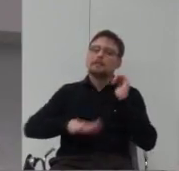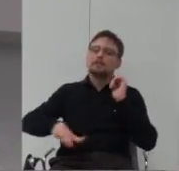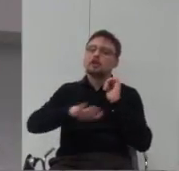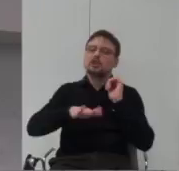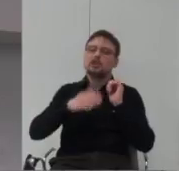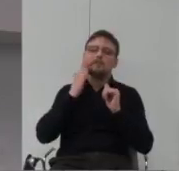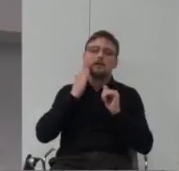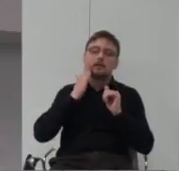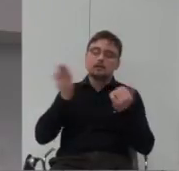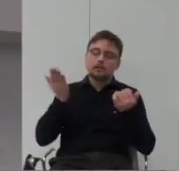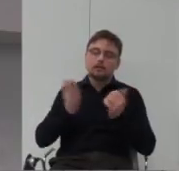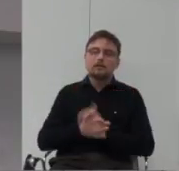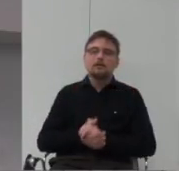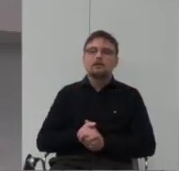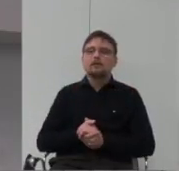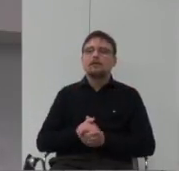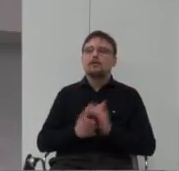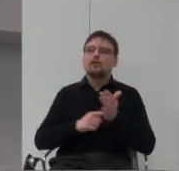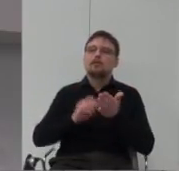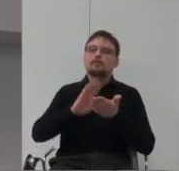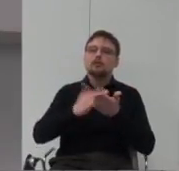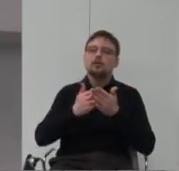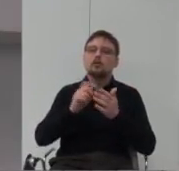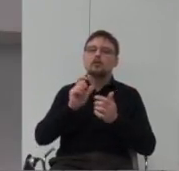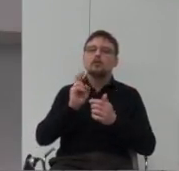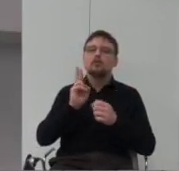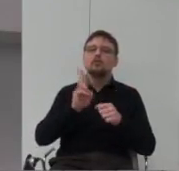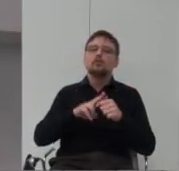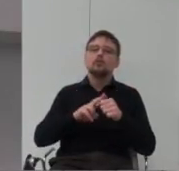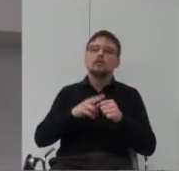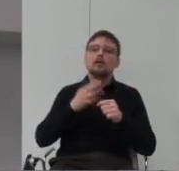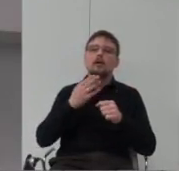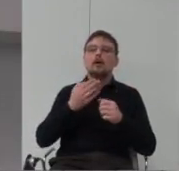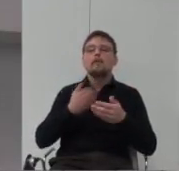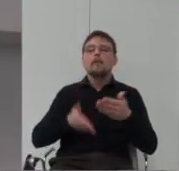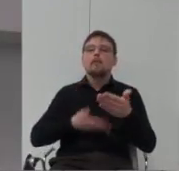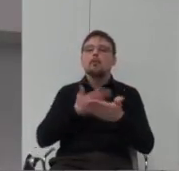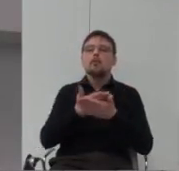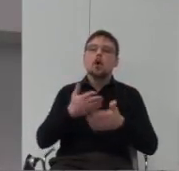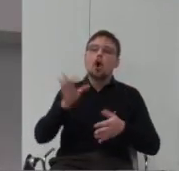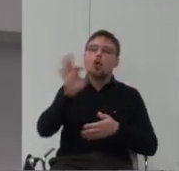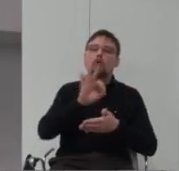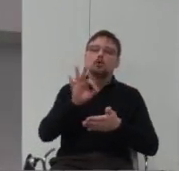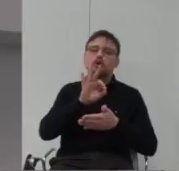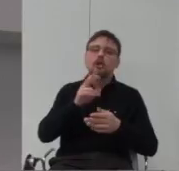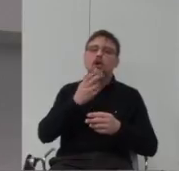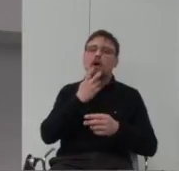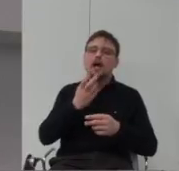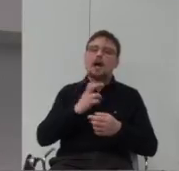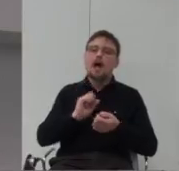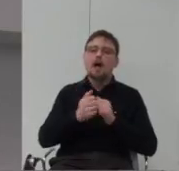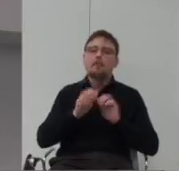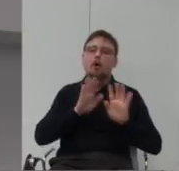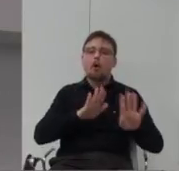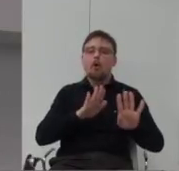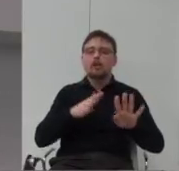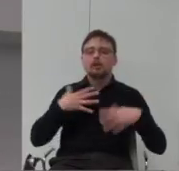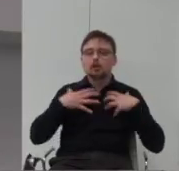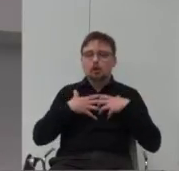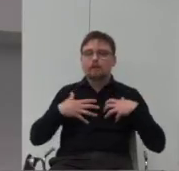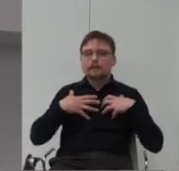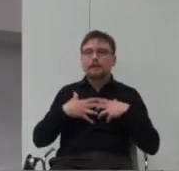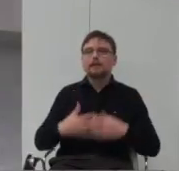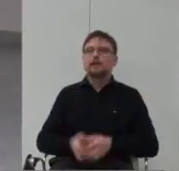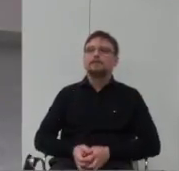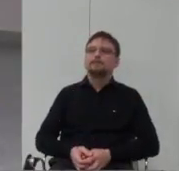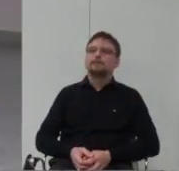jak myślimy o przyjaznej przestrzeni mieszkaniowej, czyli do tych przykładów, które jednocześnie w sposób radykalny